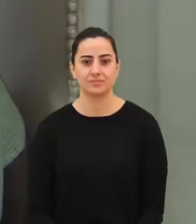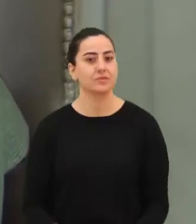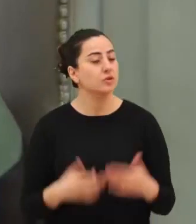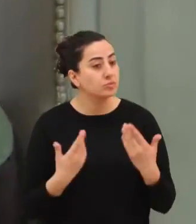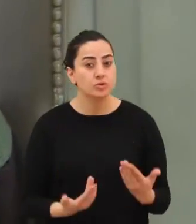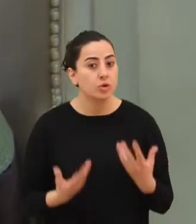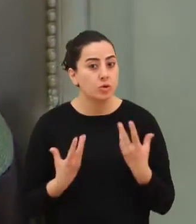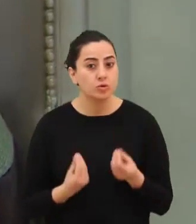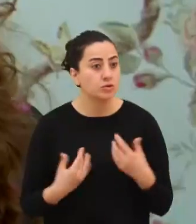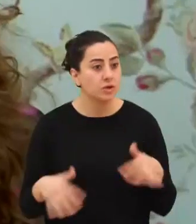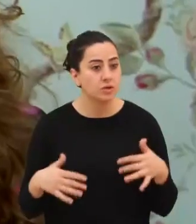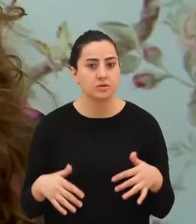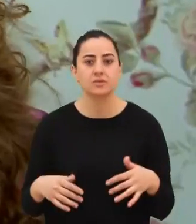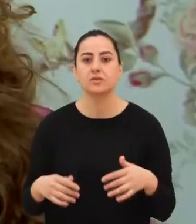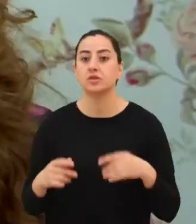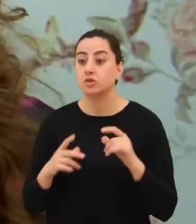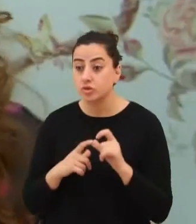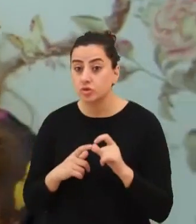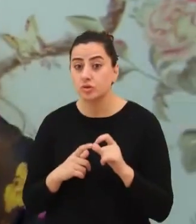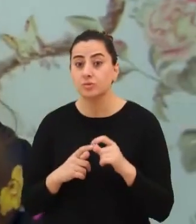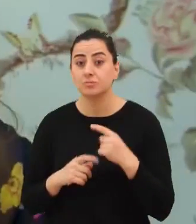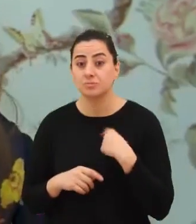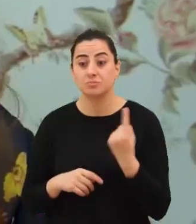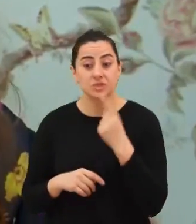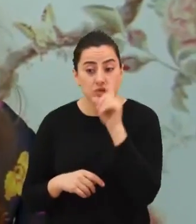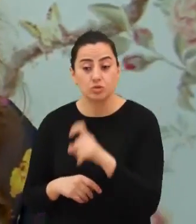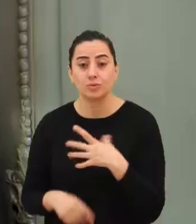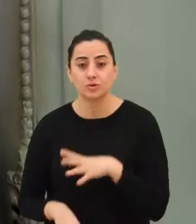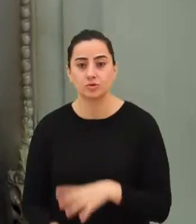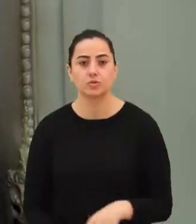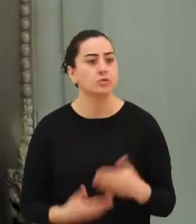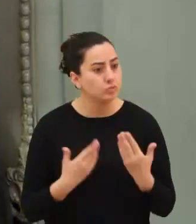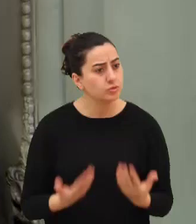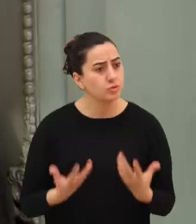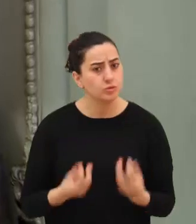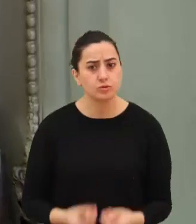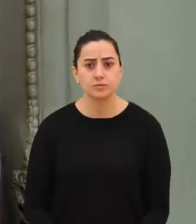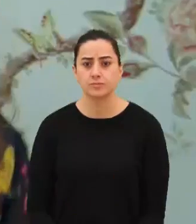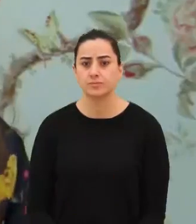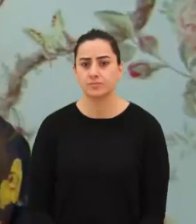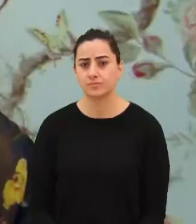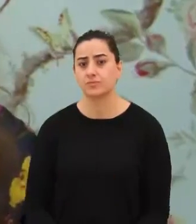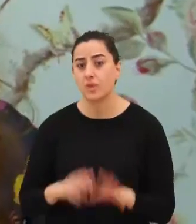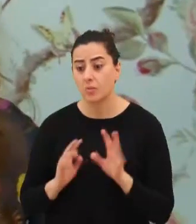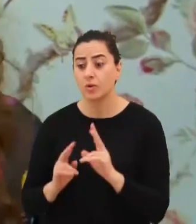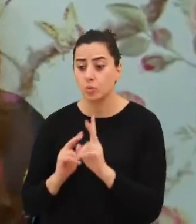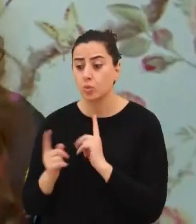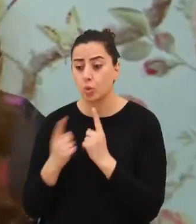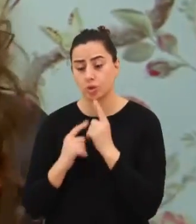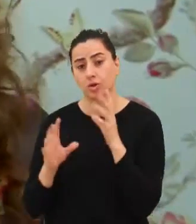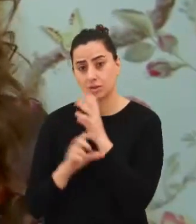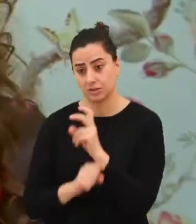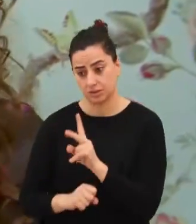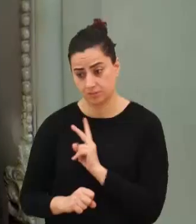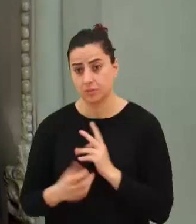Buyurun efendim, ne bu telaş? Şükrü Efendi, benim sana bir şey danışmam lazım. Buyurun, sizi dinliyorum efendim. Yalnız bu konuştuklarımız aramızda